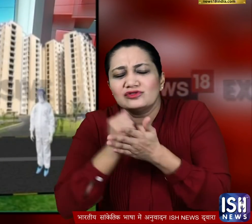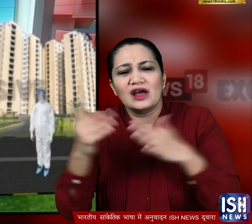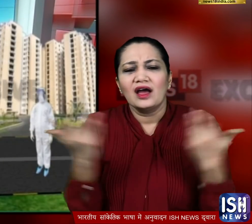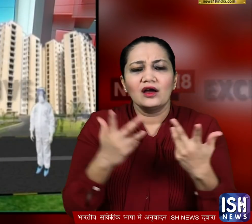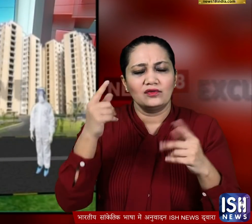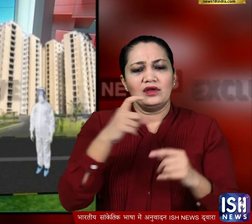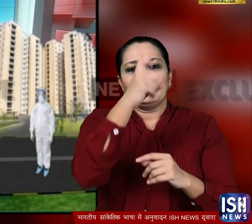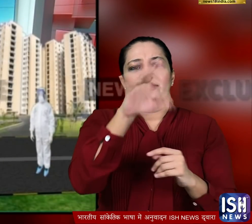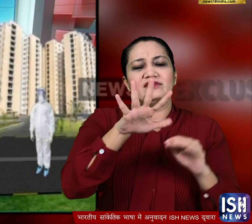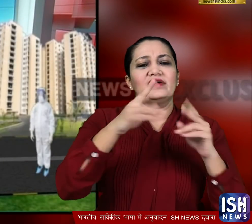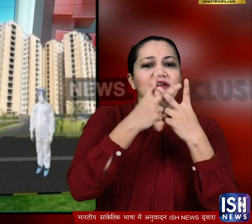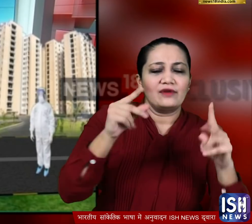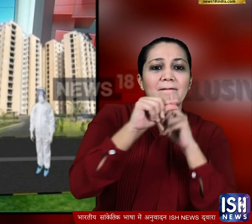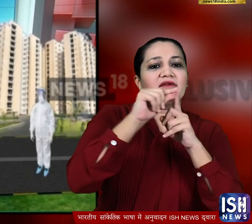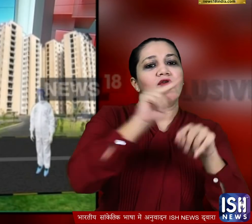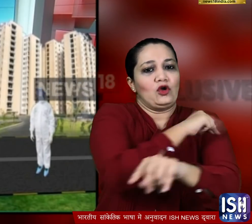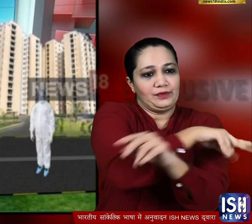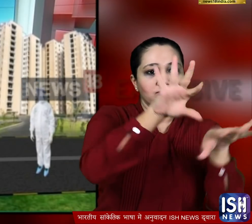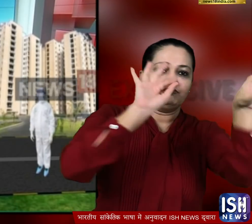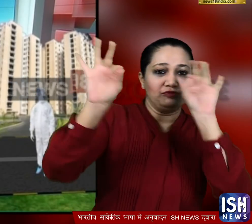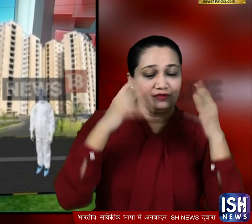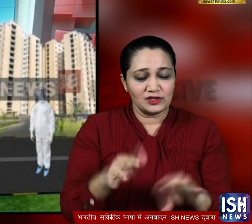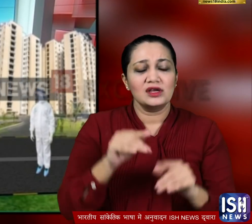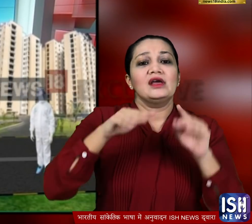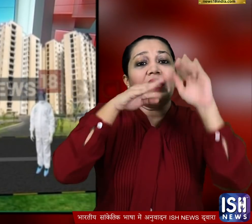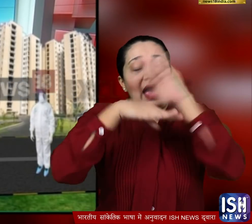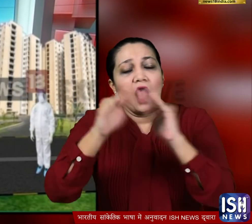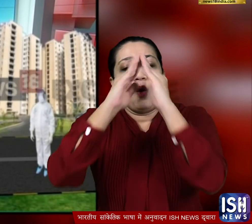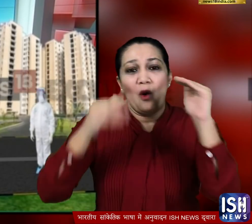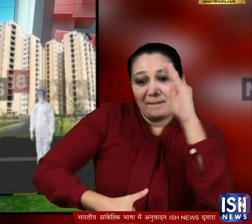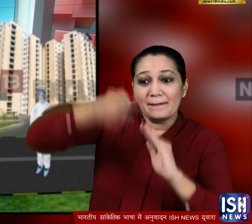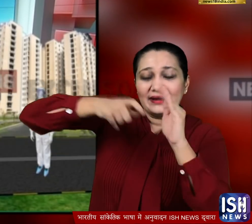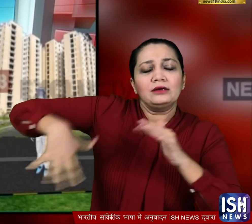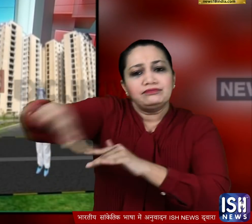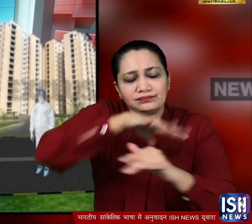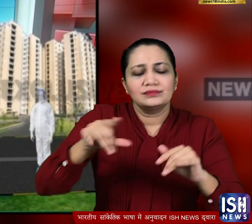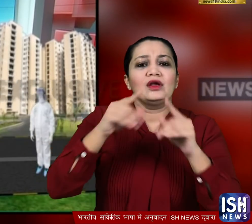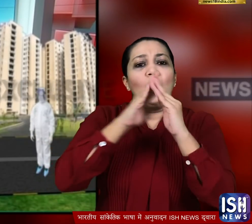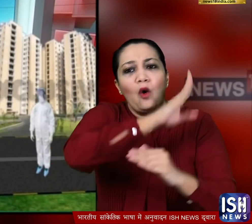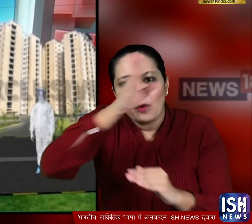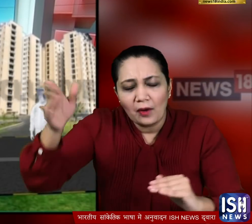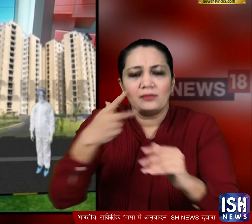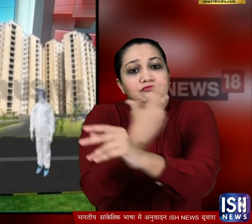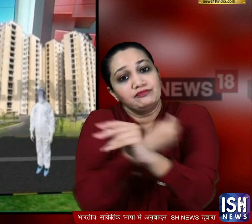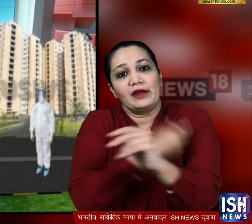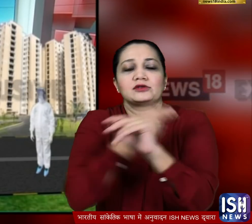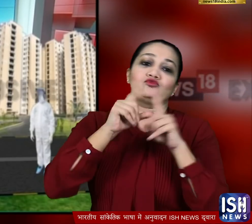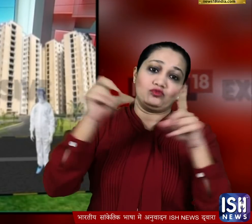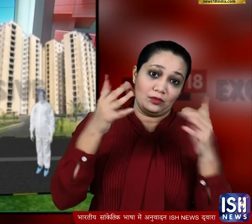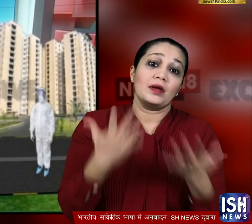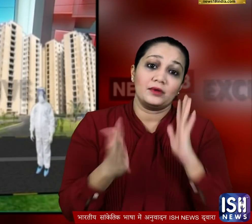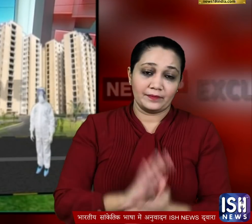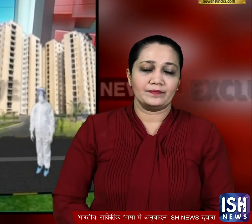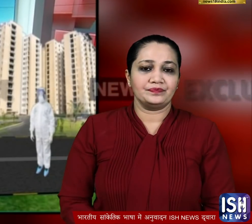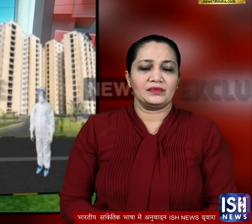लिए 75 निजी अस्पतालों को चुना गया, जो हाउसिंग सोसाइटी के अंदर अपना सेंटर बनाकर या घर घर जाकर वैक्सीन लगाने का काम कर सकते